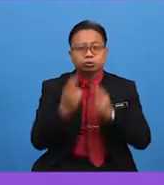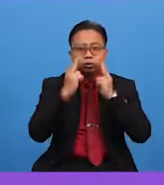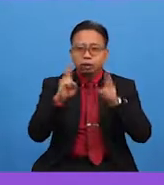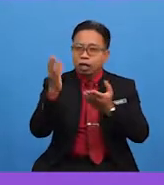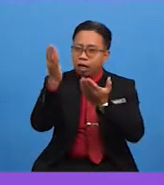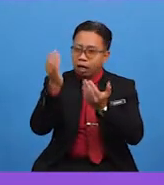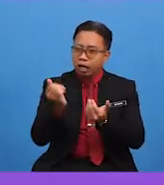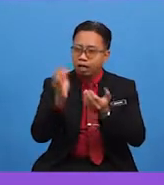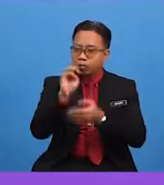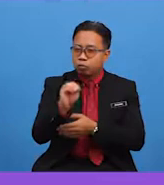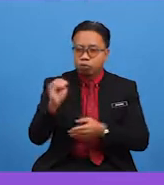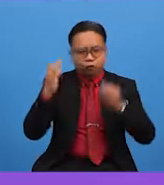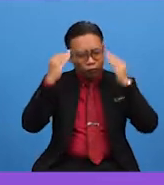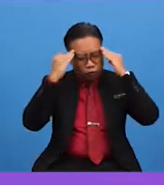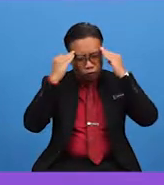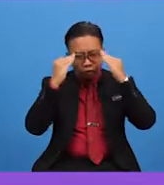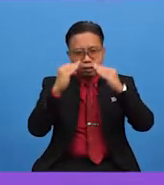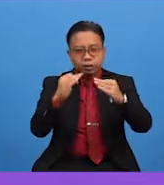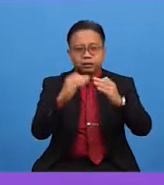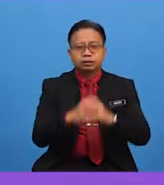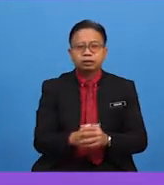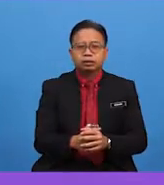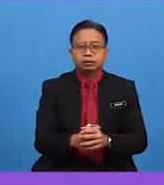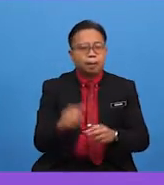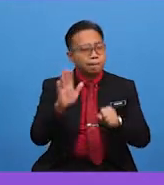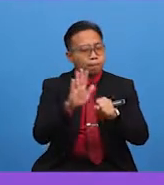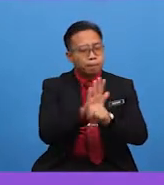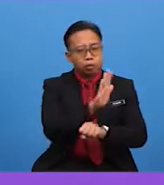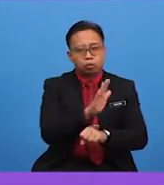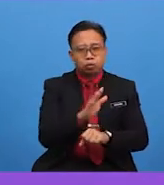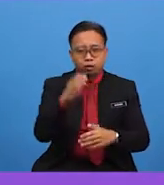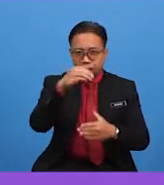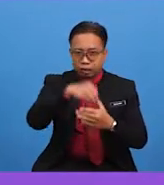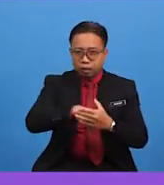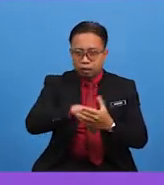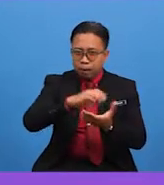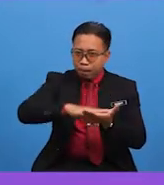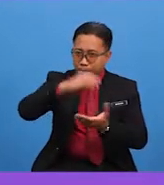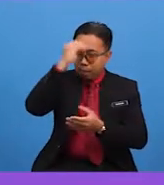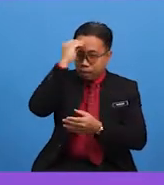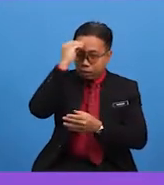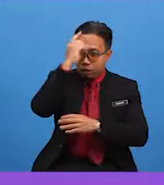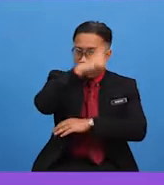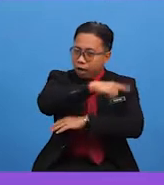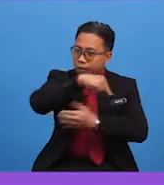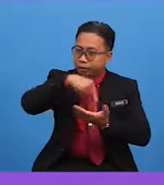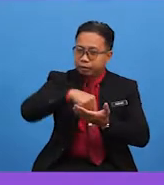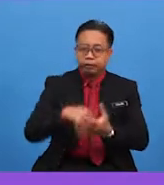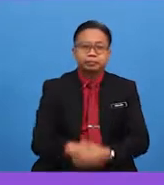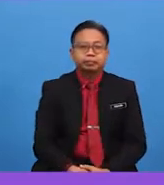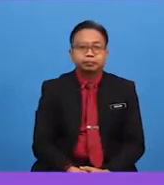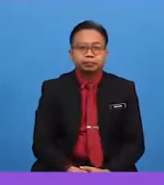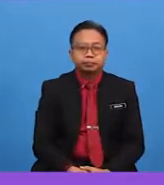murid-murid dapat tumpukan perhatian sepenuhnya dalam pembelajaran kita pada hari